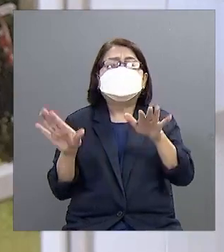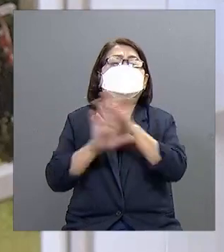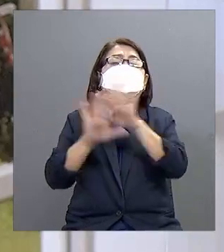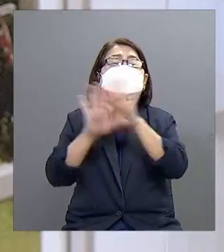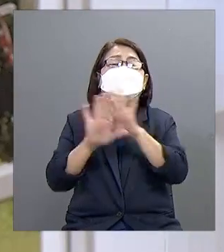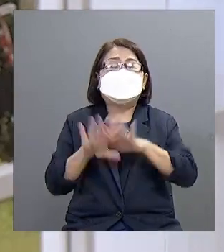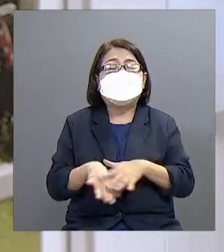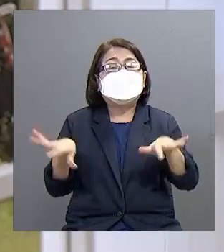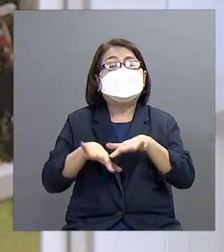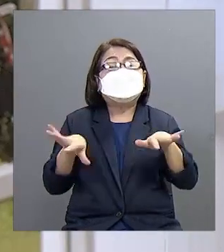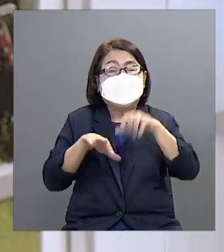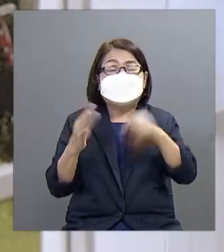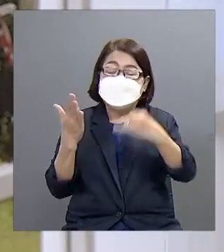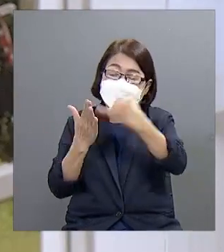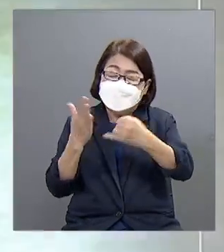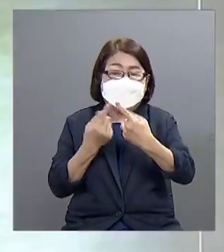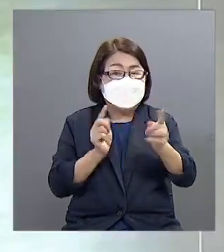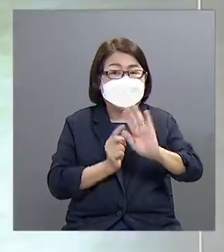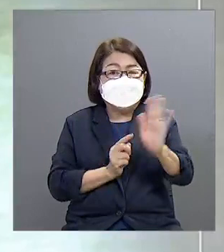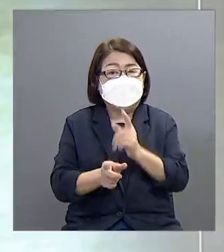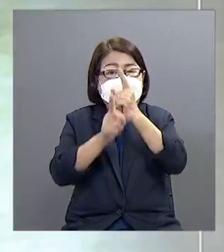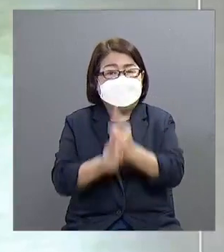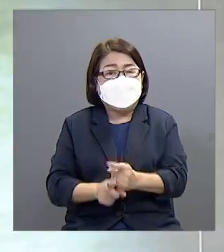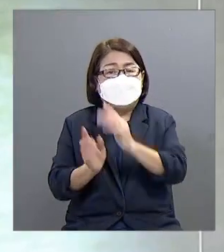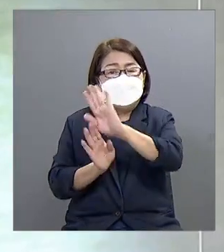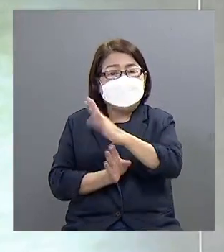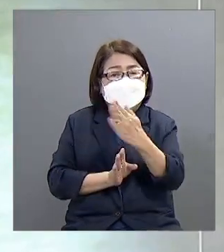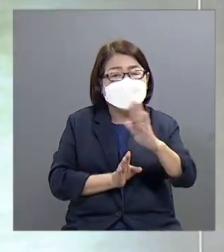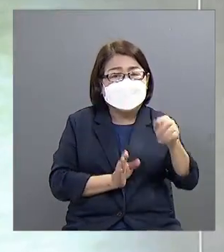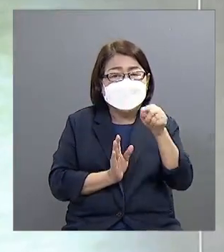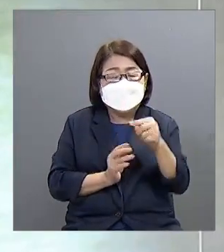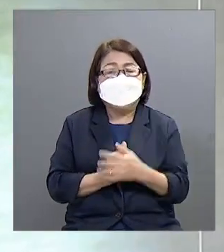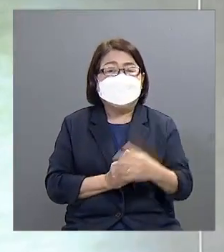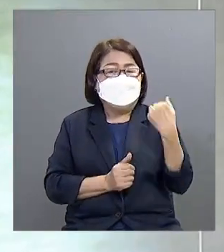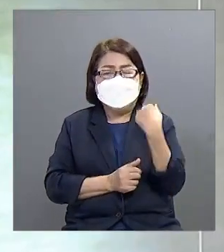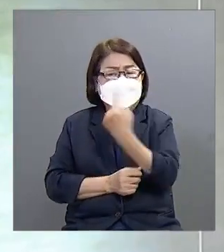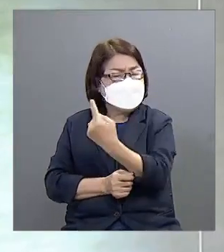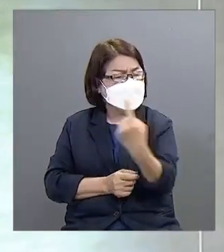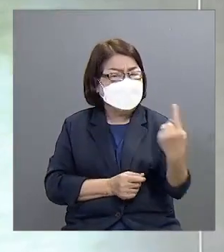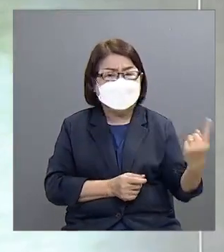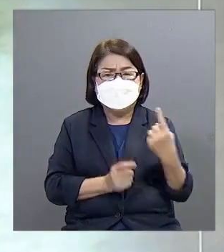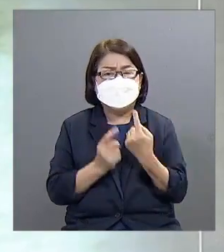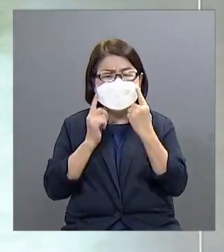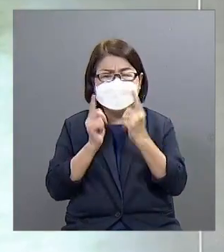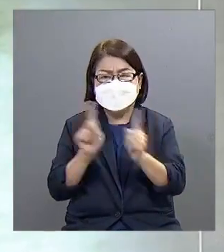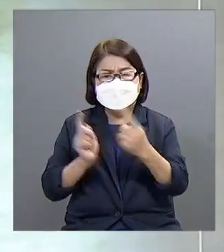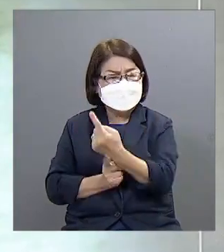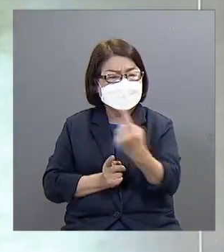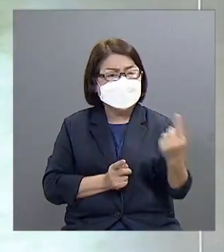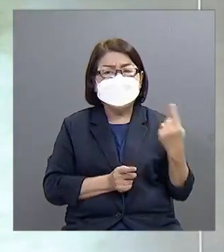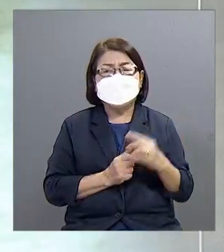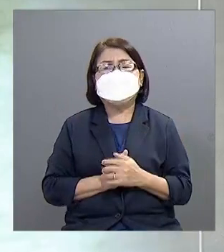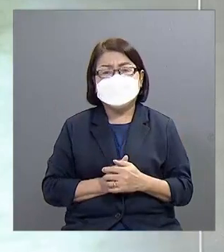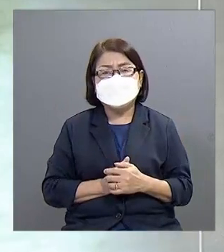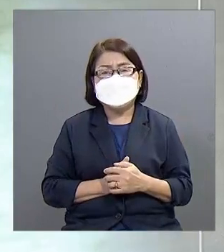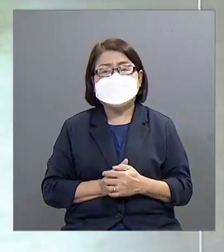ดสีของสังกะสีจริงๆนะใช่ไหมฮะ มีชิ้นเดียวด้วยเพราะว่าแต่ละอันก็จะมีสนิมที่แตกต่างกันด้วย ใช่ วันนั้นที่มานี่แค่บางส่วนแ